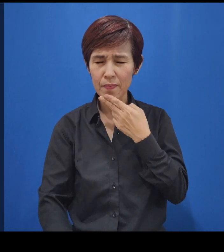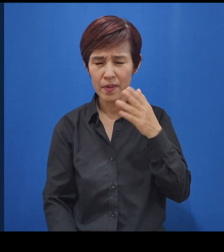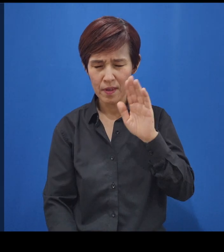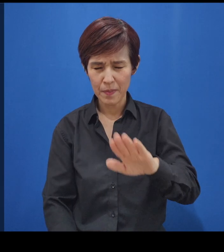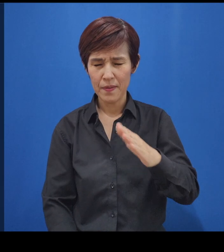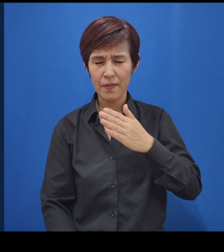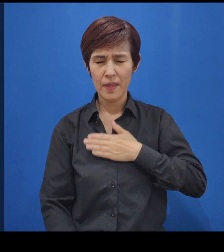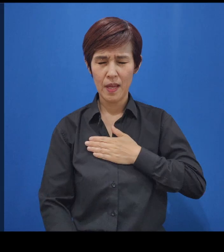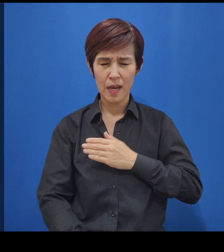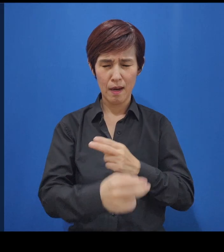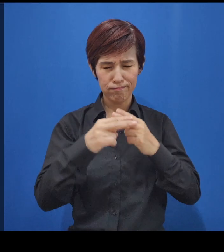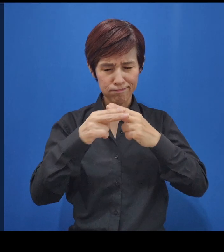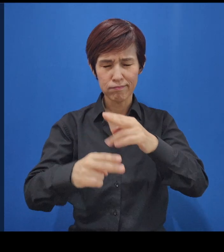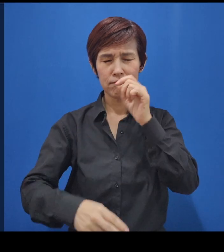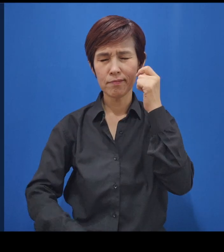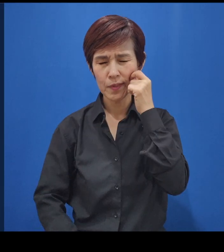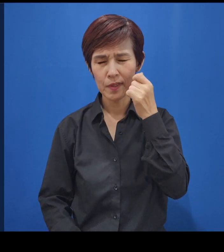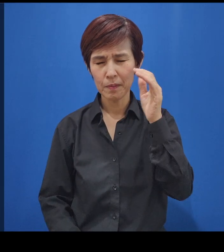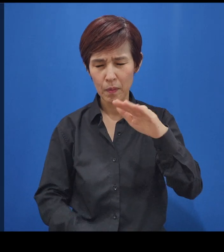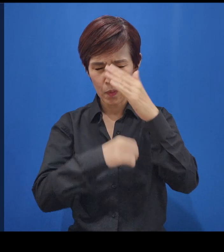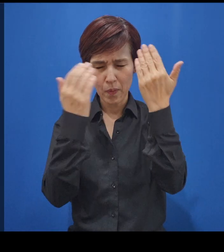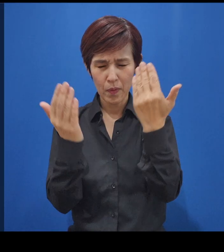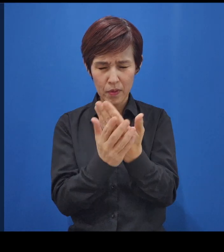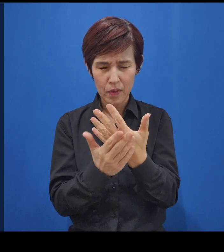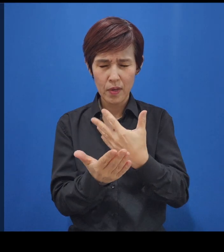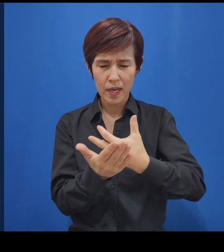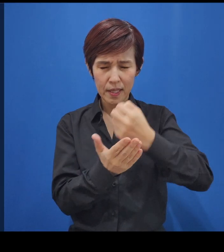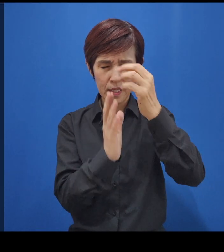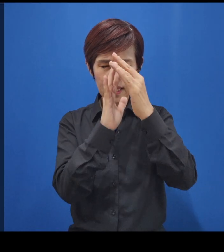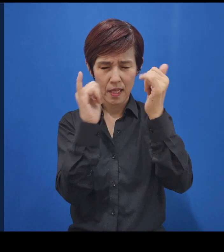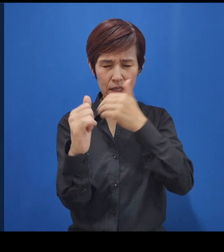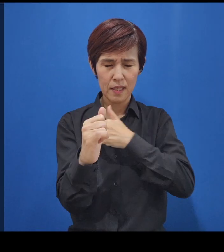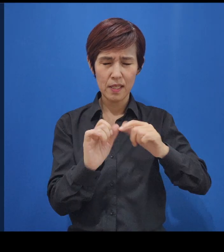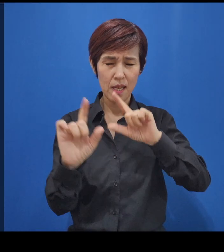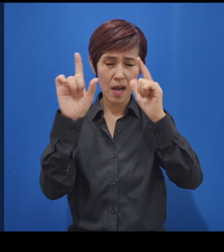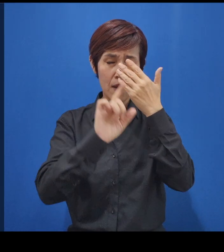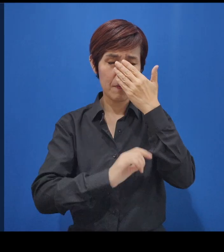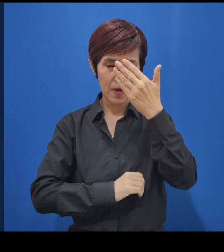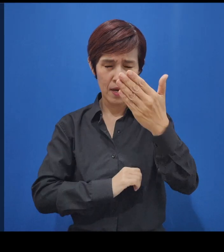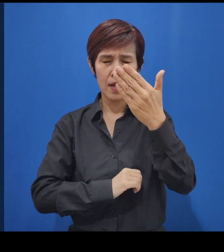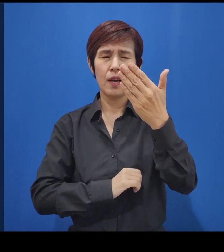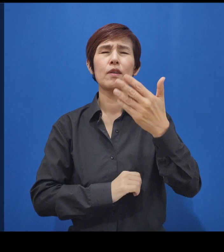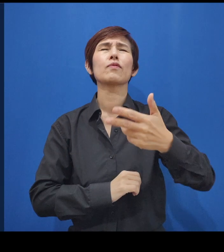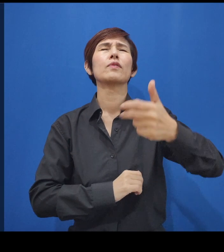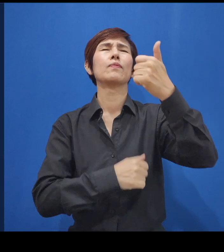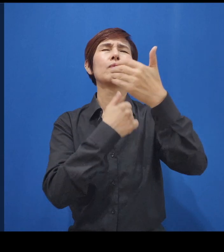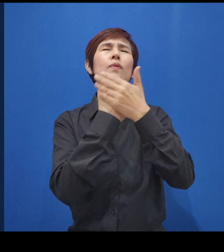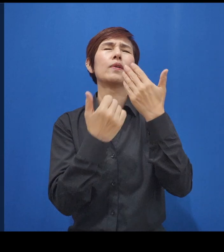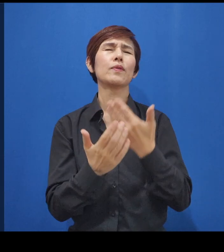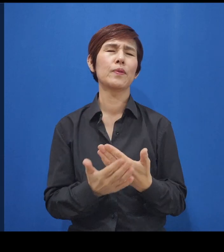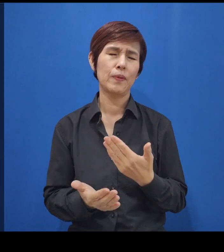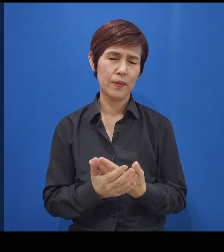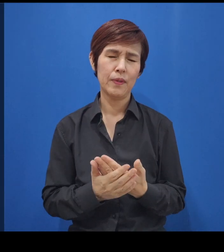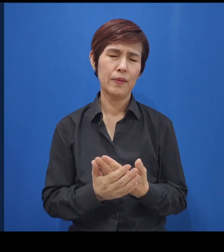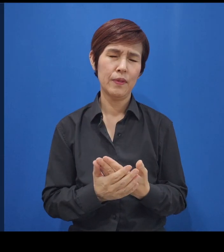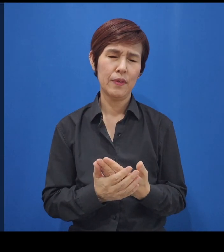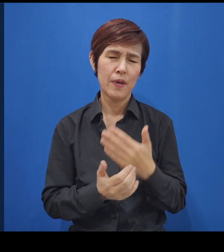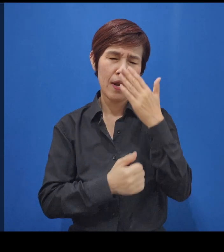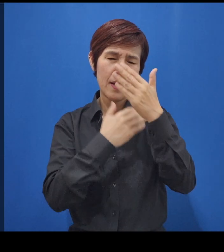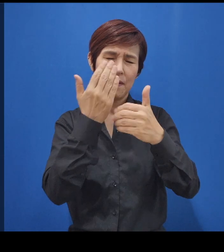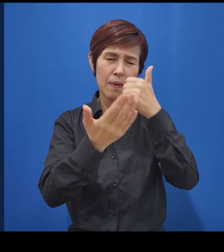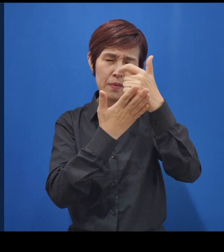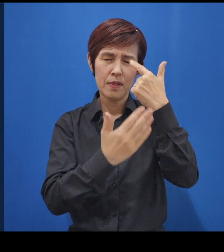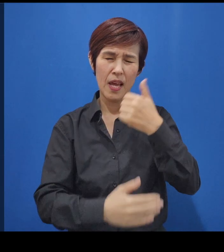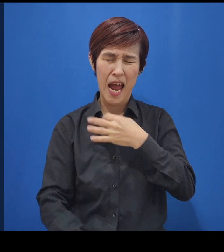없어도, 나에게는 권위가 없어도 모든 것을 가진 자로 당당히 살아갈 수 있도록 주님 도와주시옵소서.